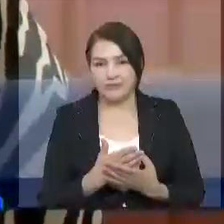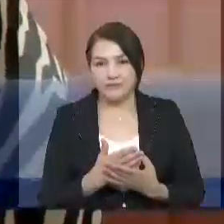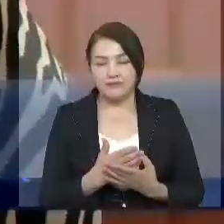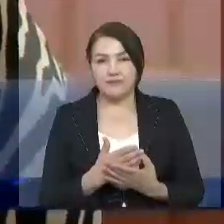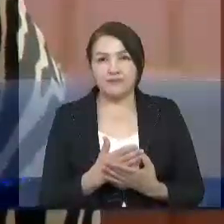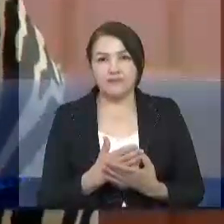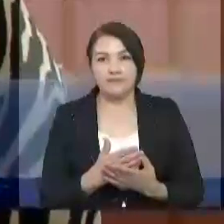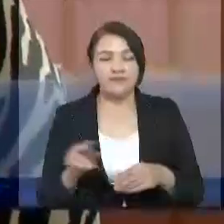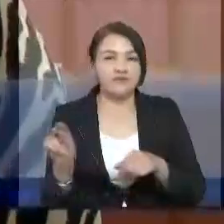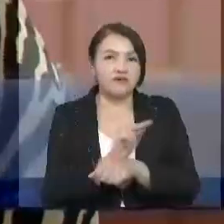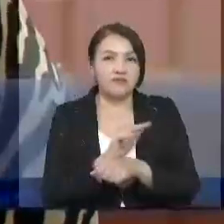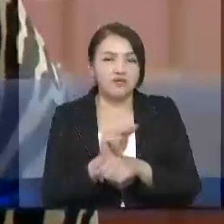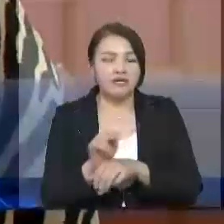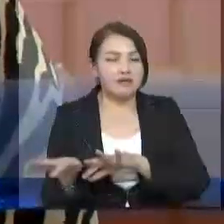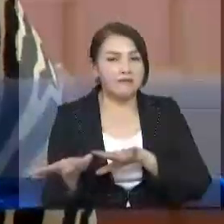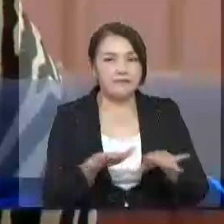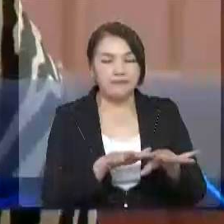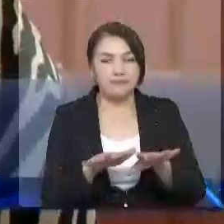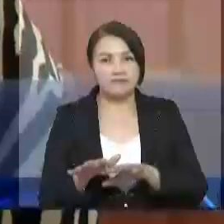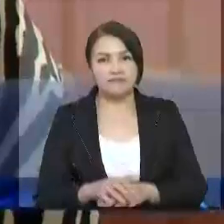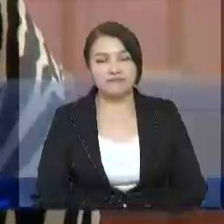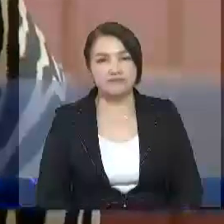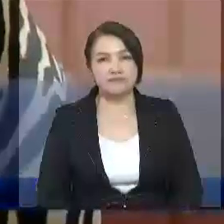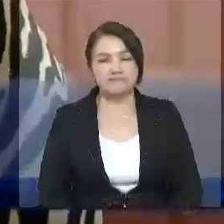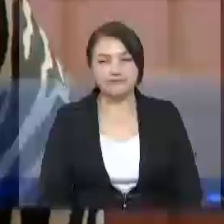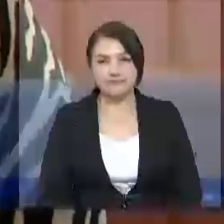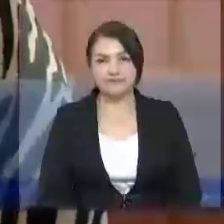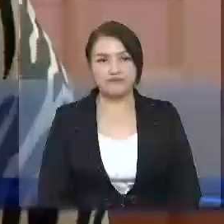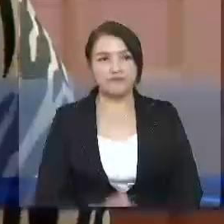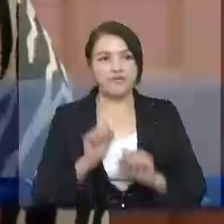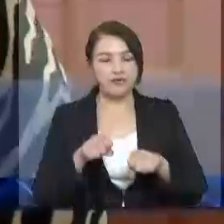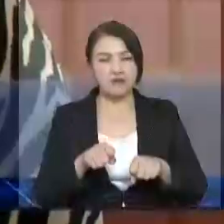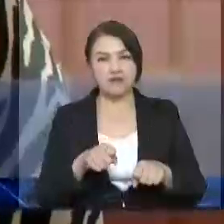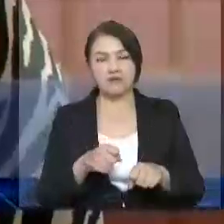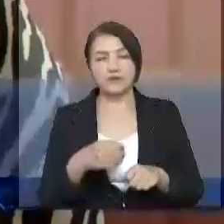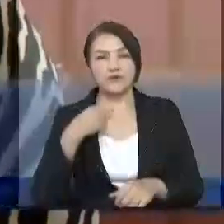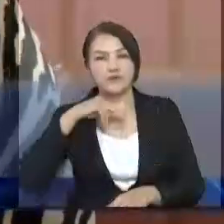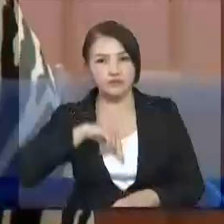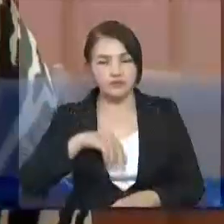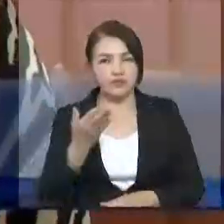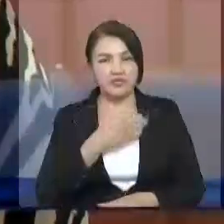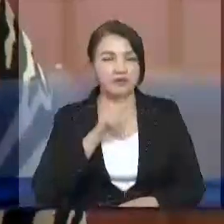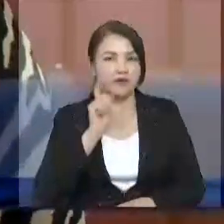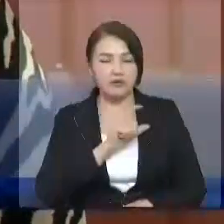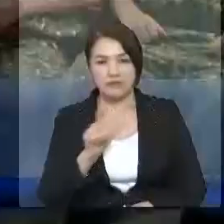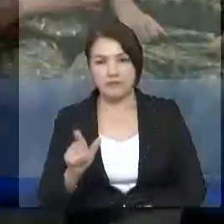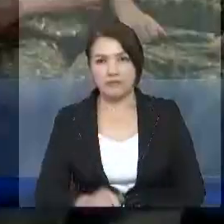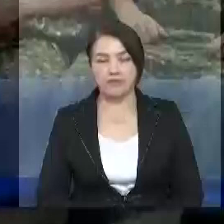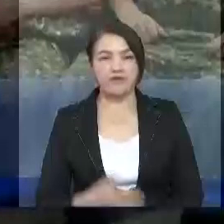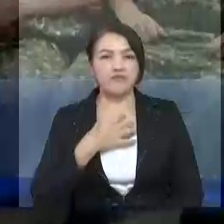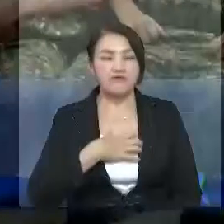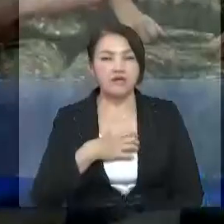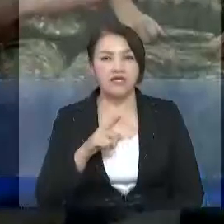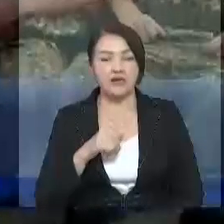является воспитательным мероприятием которые возможно затронет души наших молодых людей важно